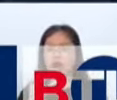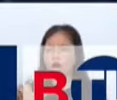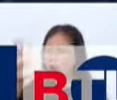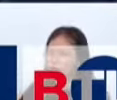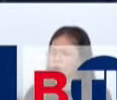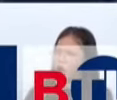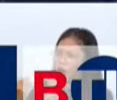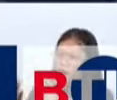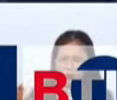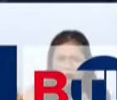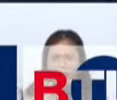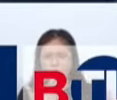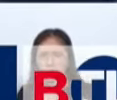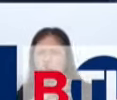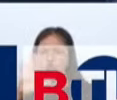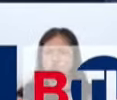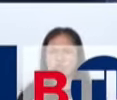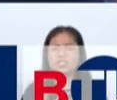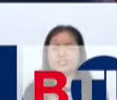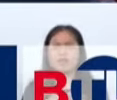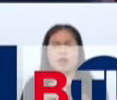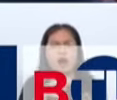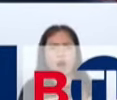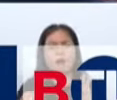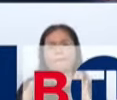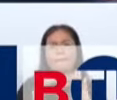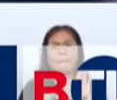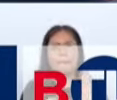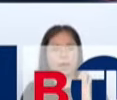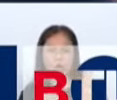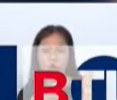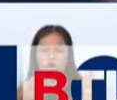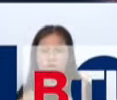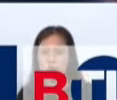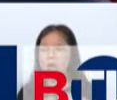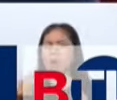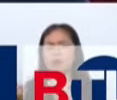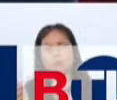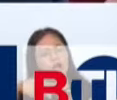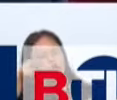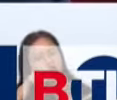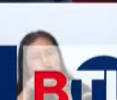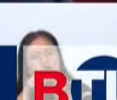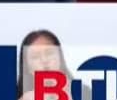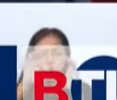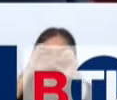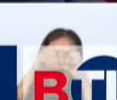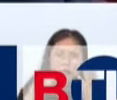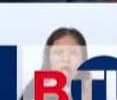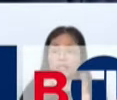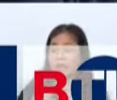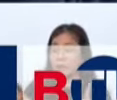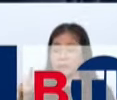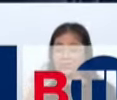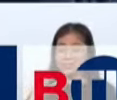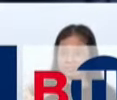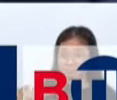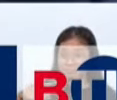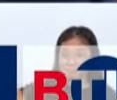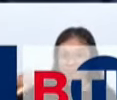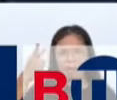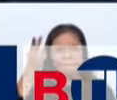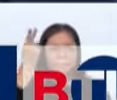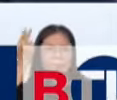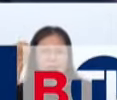menceritakan agenda kita semua orang bisa baca di Google tentang apa yang kita kerjakan tapi kalau kita menjangkau pemimpin-pemimpin